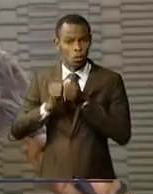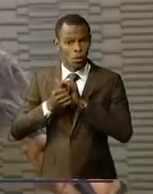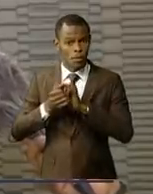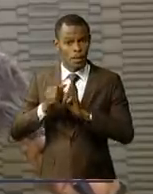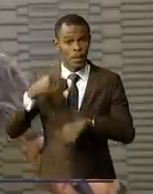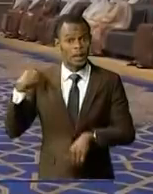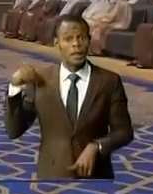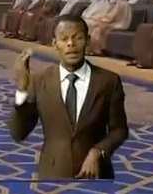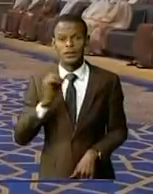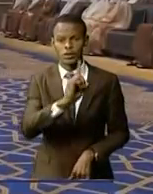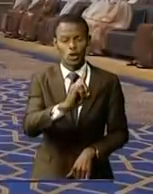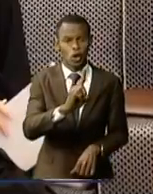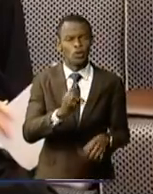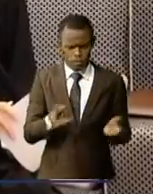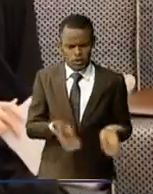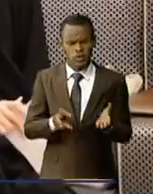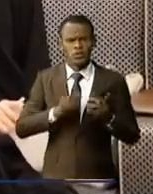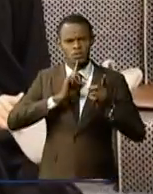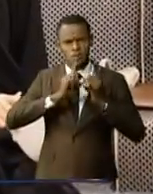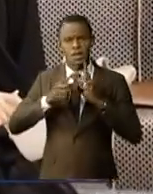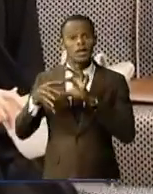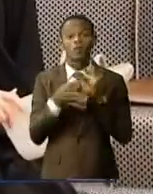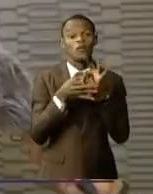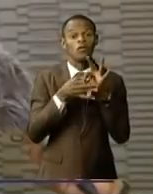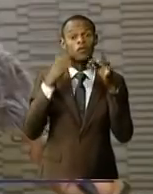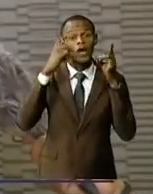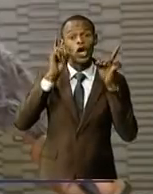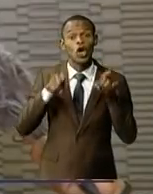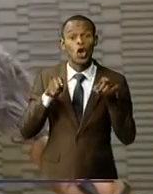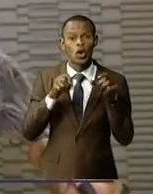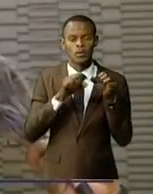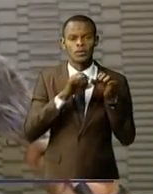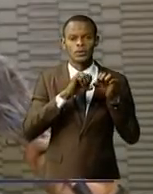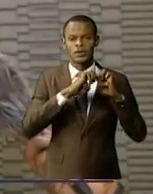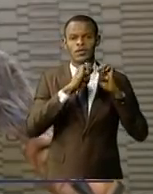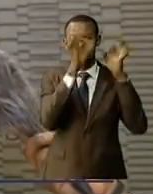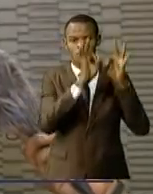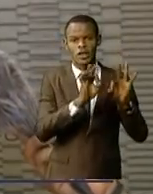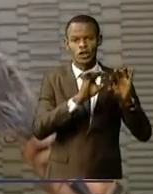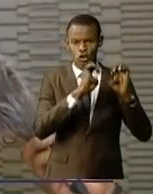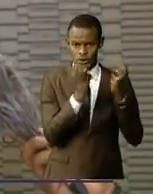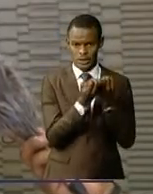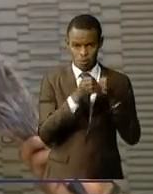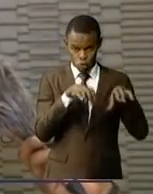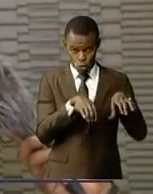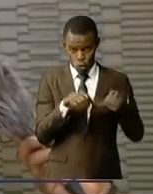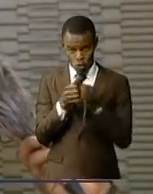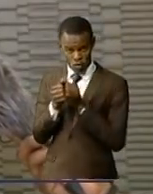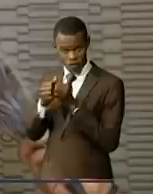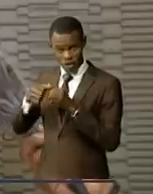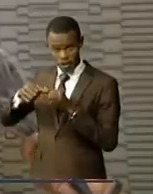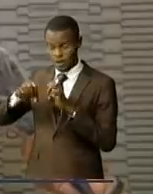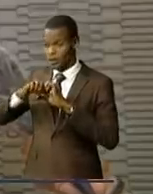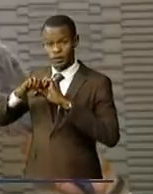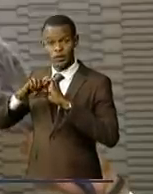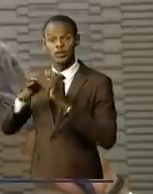des entreprises du Congo et la Chambre de commerce des Émirats vont travailler dans tous les projets qui seront réalisés